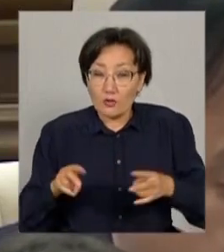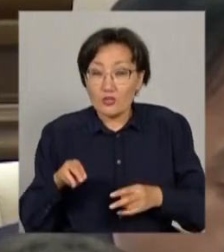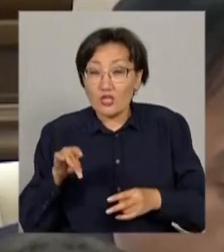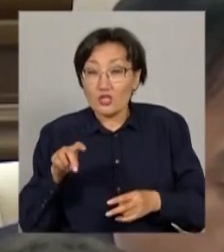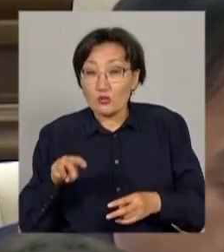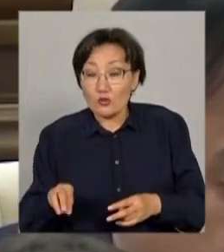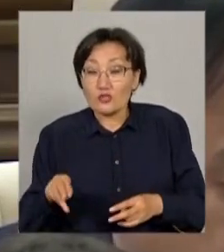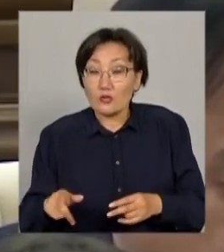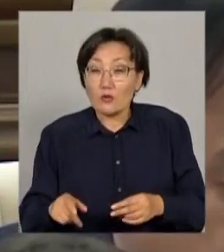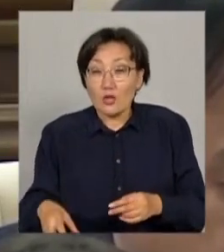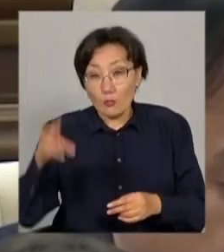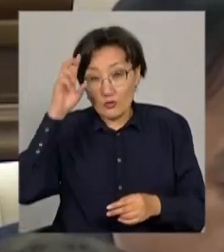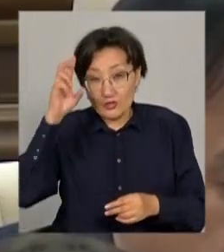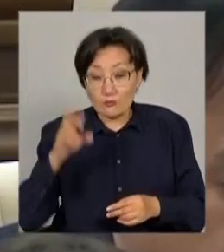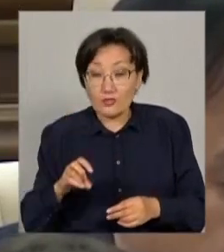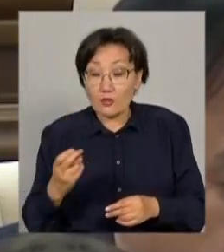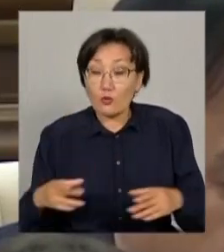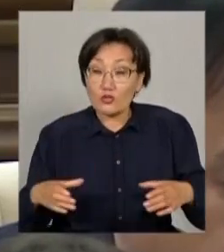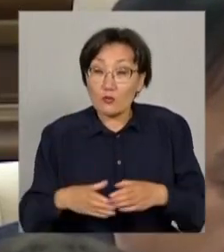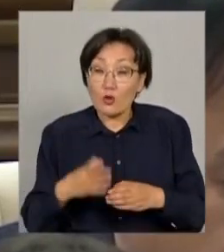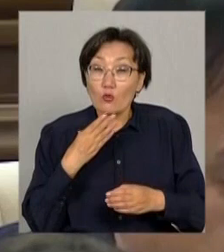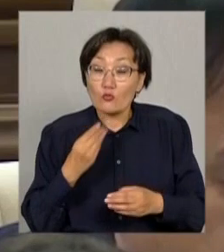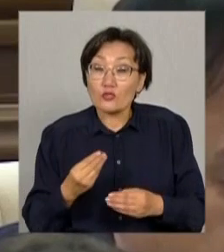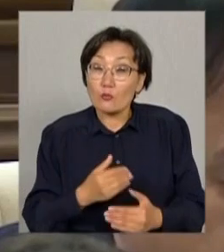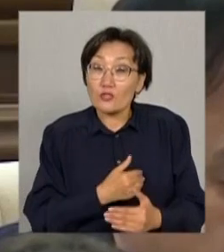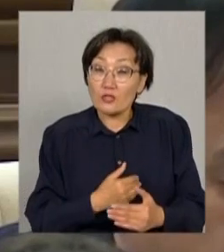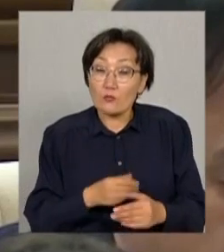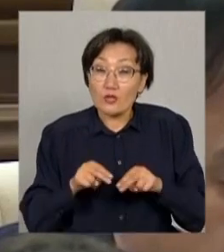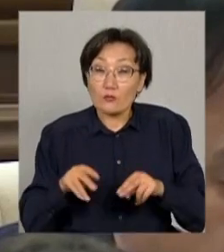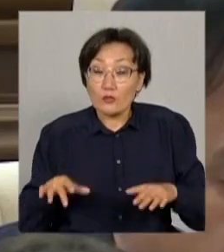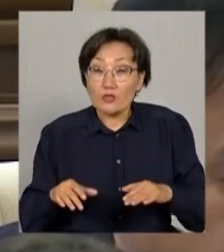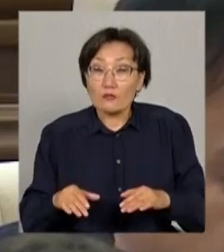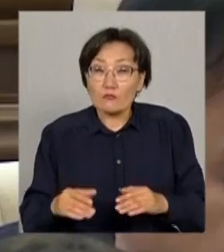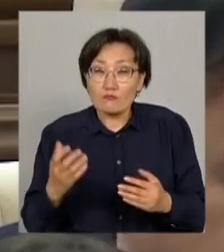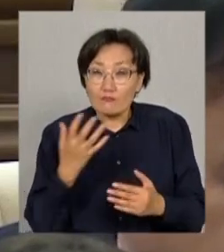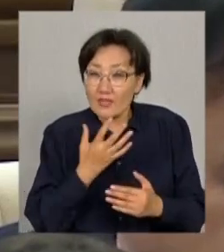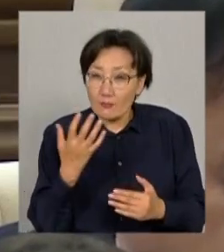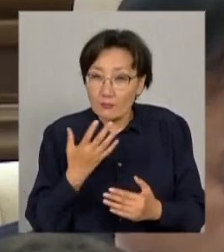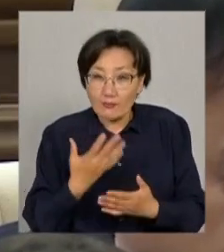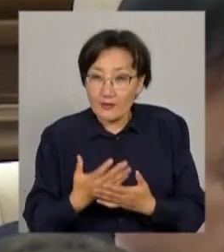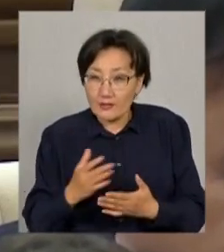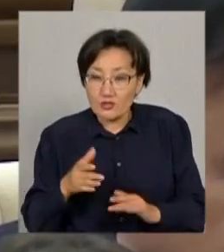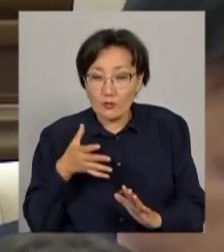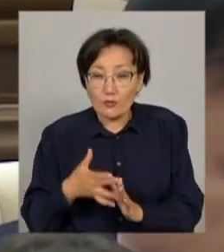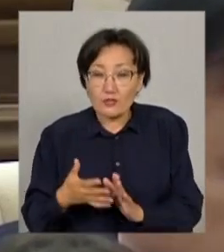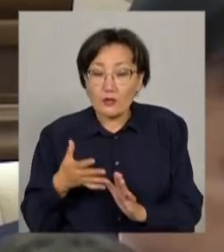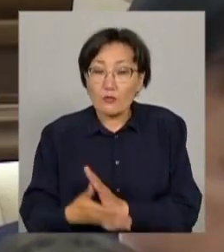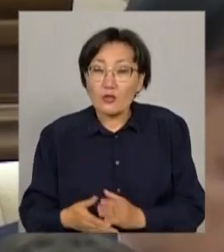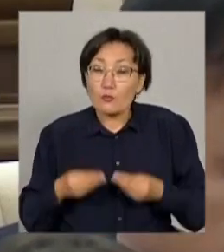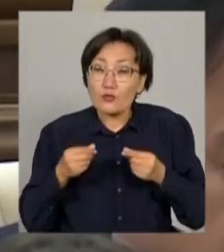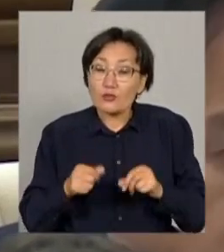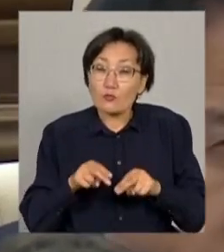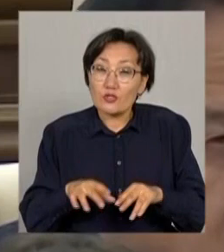триллиондарды үкімет пен ұлттық компаниялар өз қалауы бойынша парламентке көрсетпей жұмсауда. Ал сонда ықпалды парламент